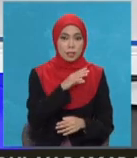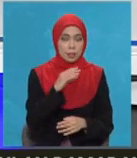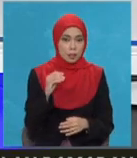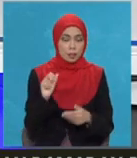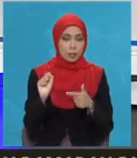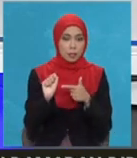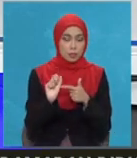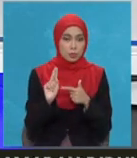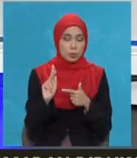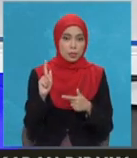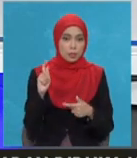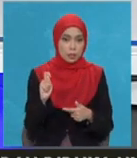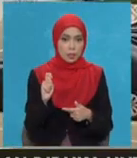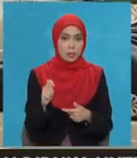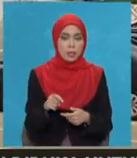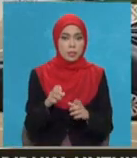Brunei